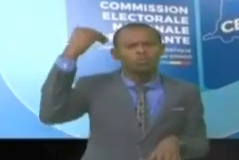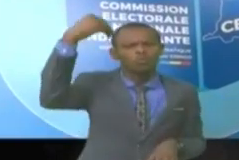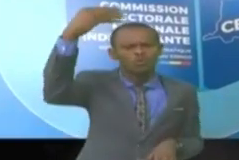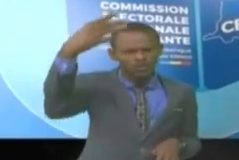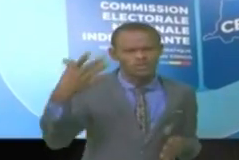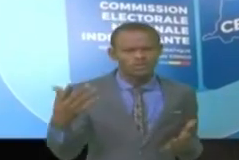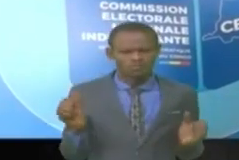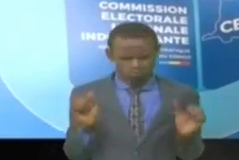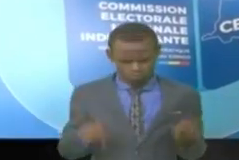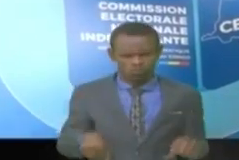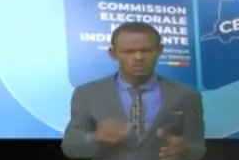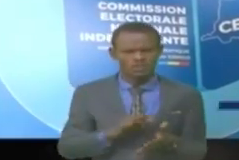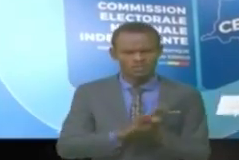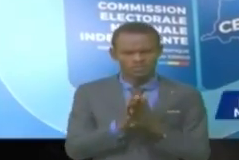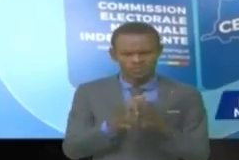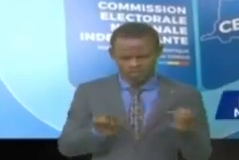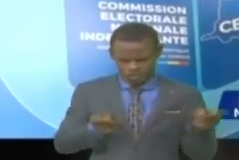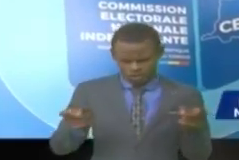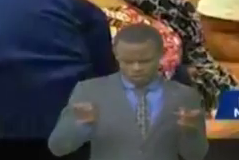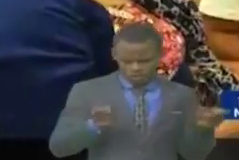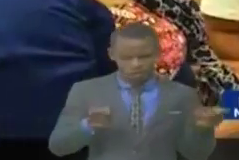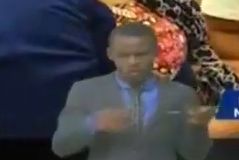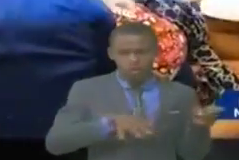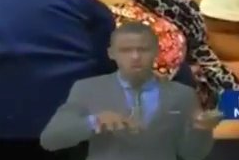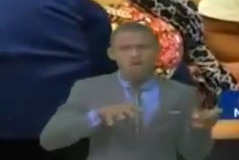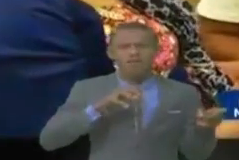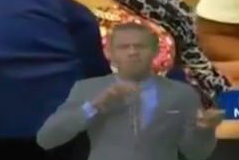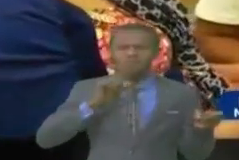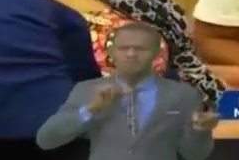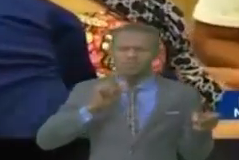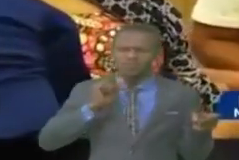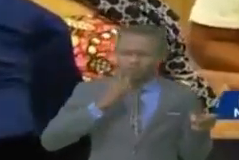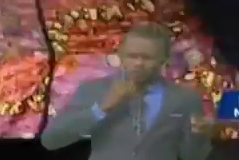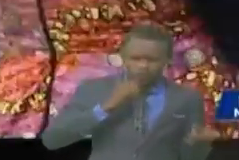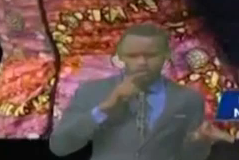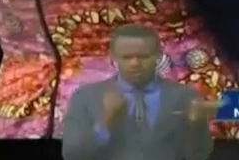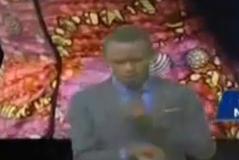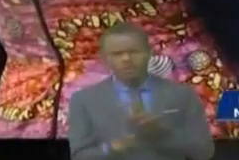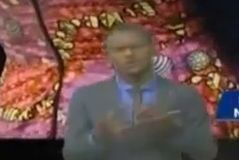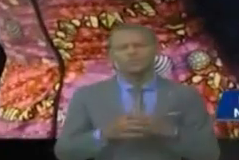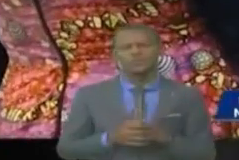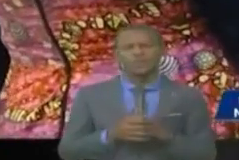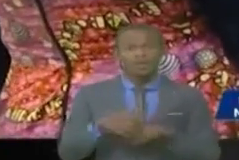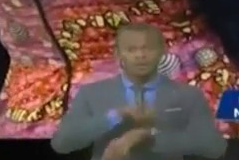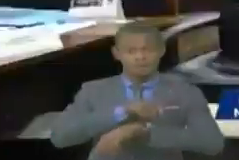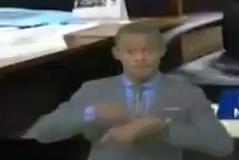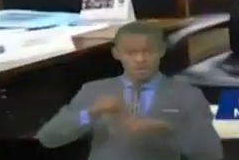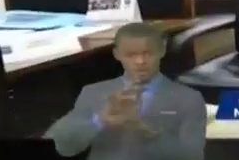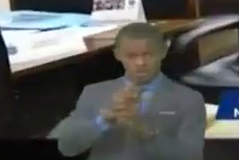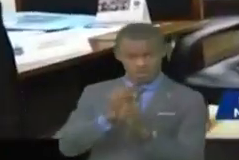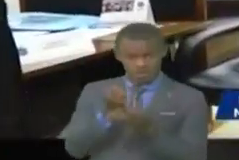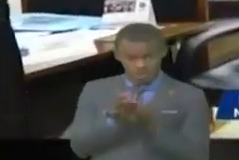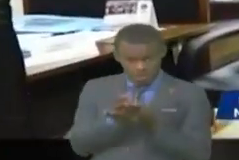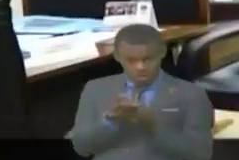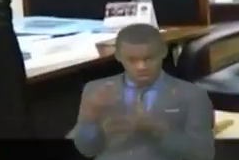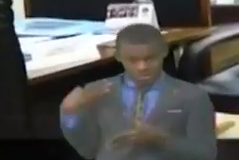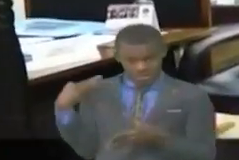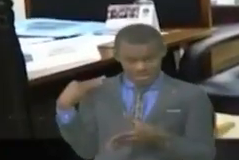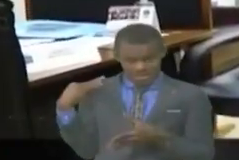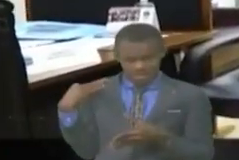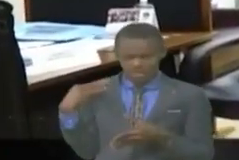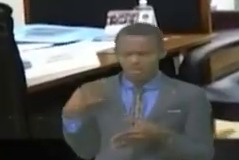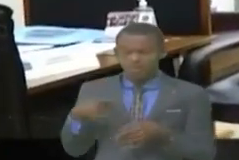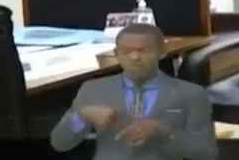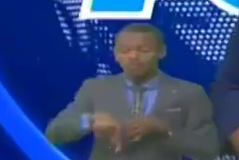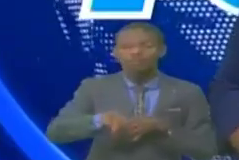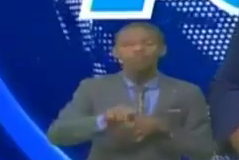pays, qui va permettre à ce pays de sortir dans le gouffre dans lequel il est. Par ailleurs, le bureau de réception et traitement des candidatures ferme ses portes le 8